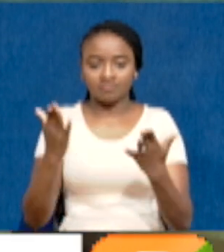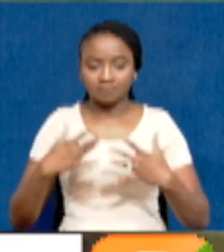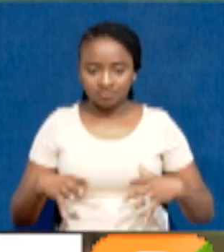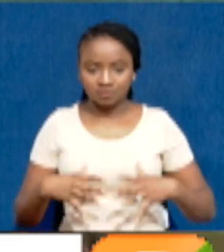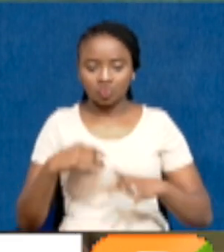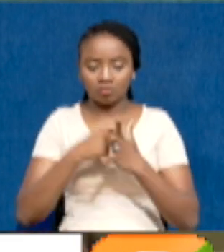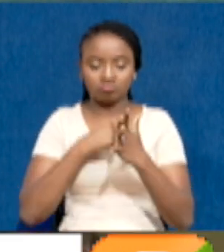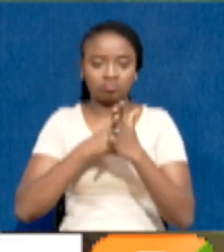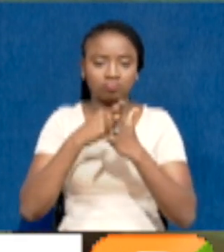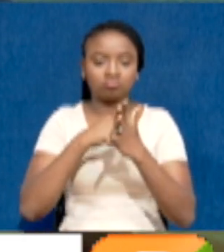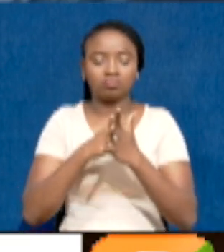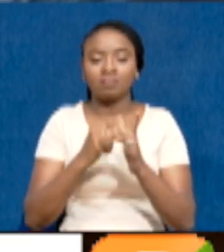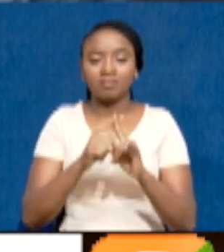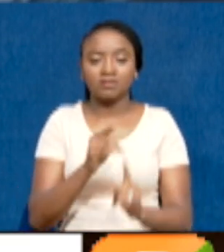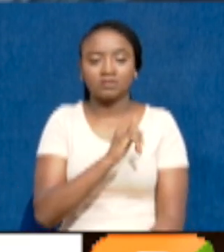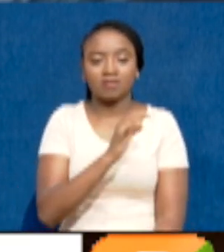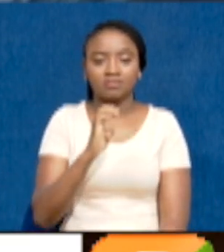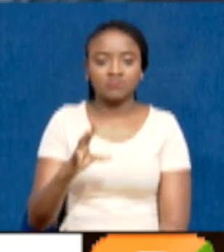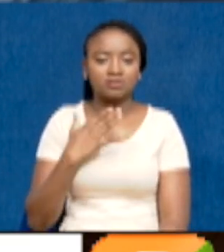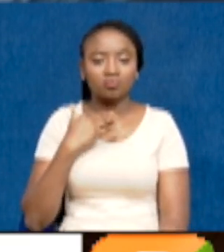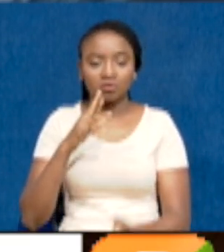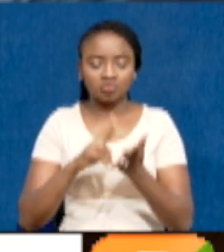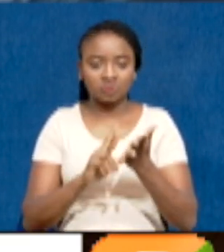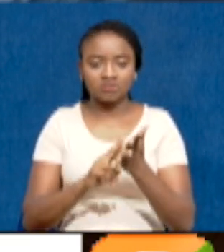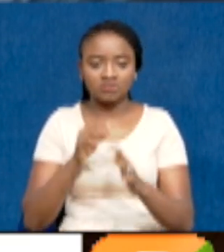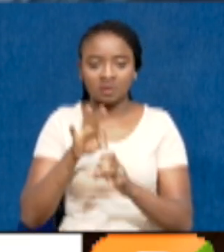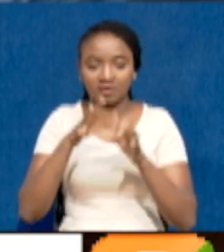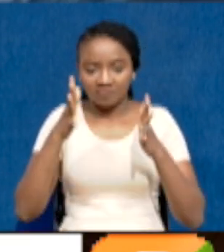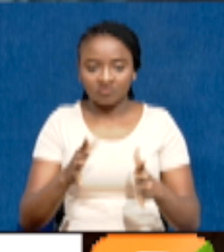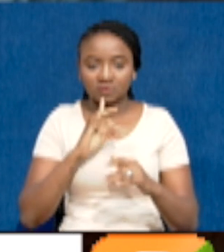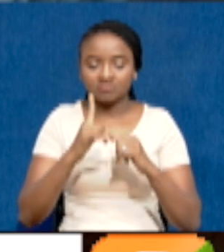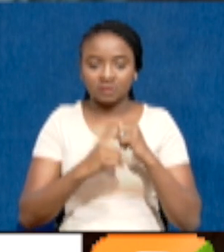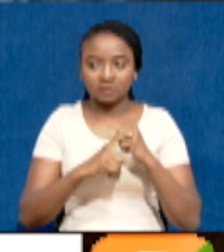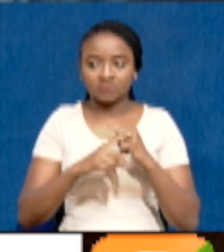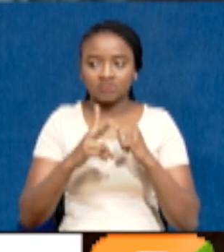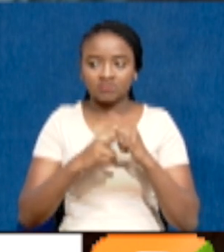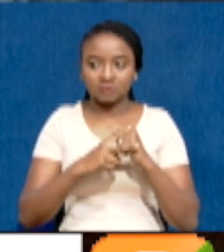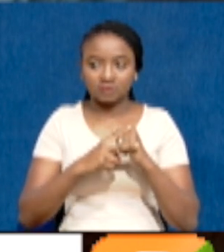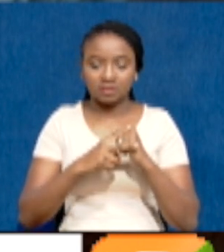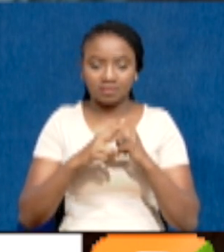wakijaribu kukwea, IEBC inalenga kusajili wapiga kura